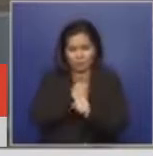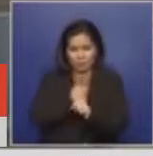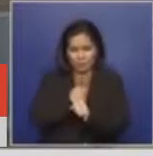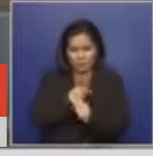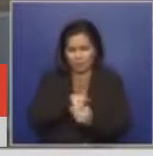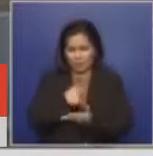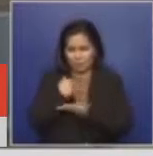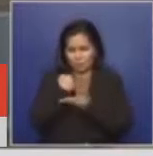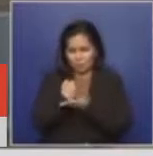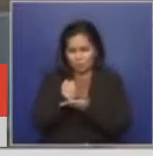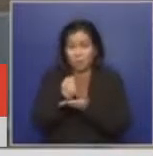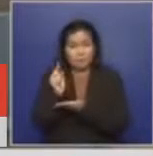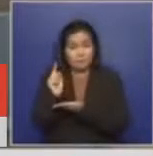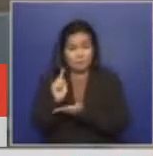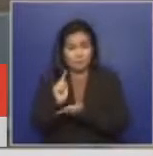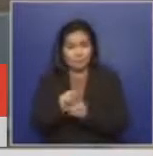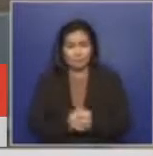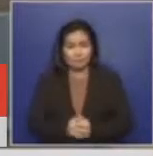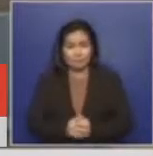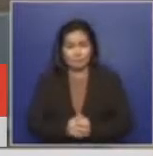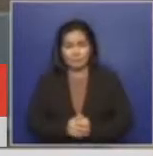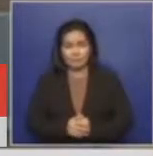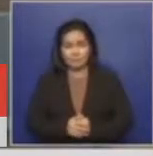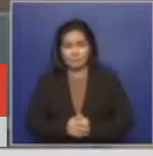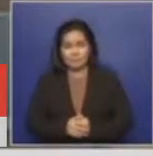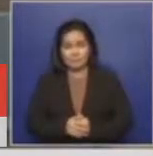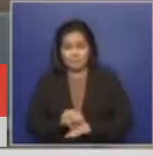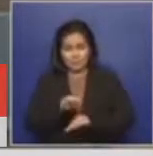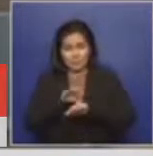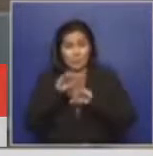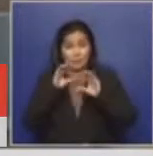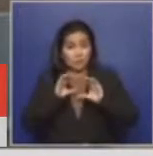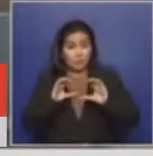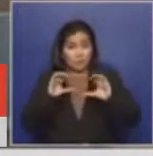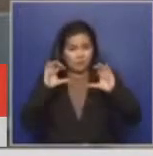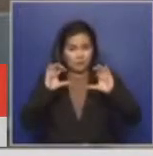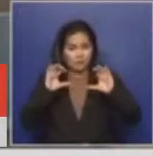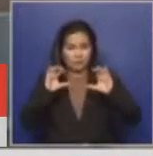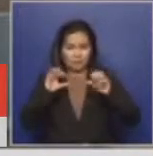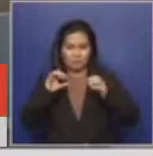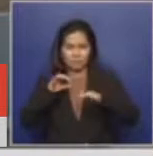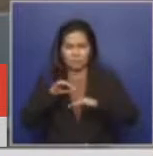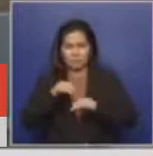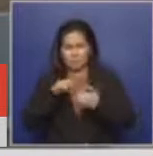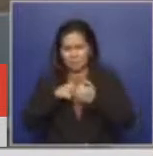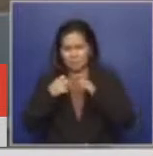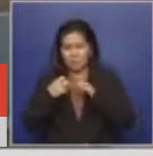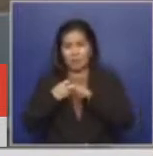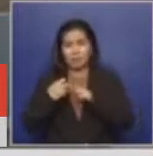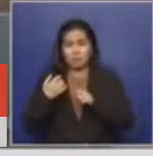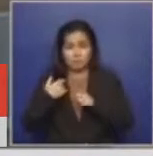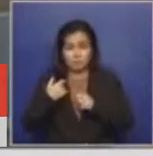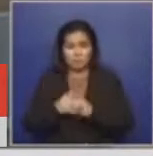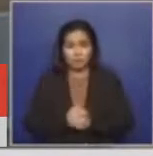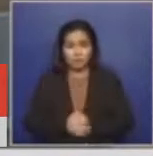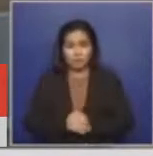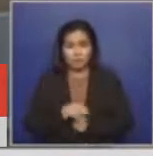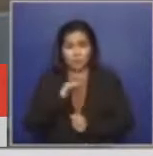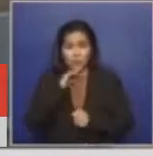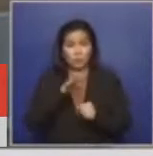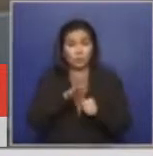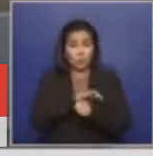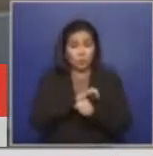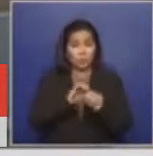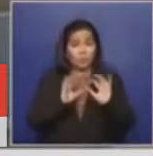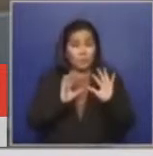ไรการเป็นอยู่ข้าราชการยังมีปัญหาถ้าไม่มีโควิด